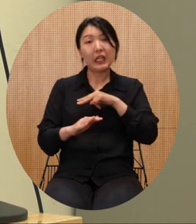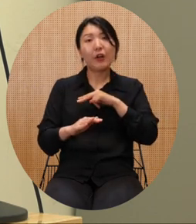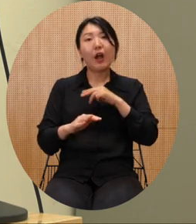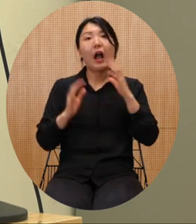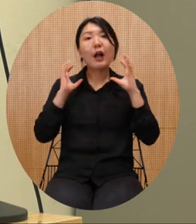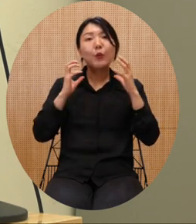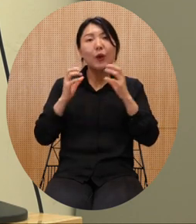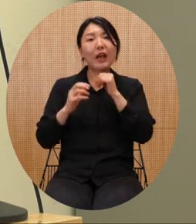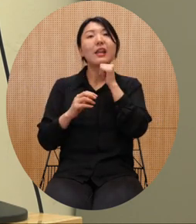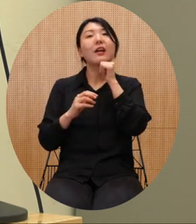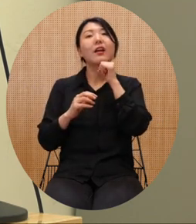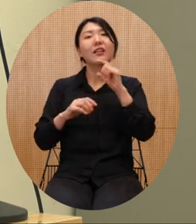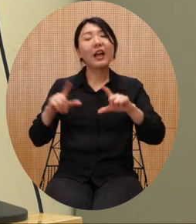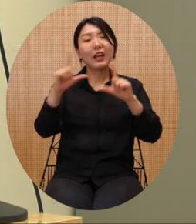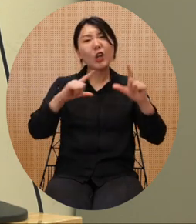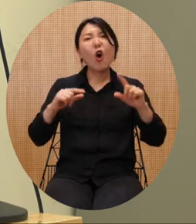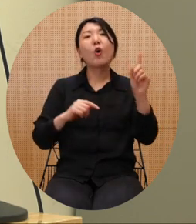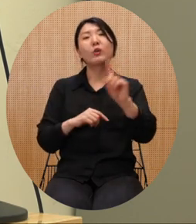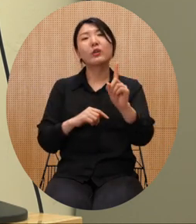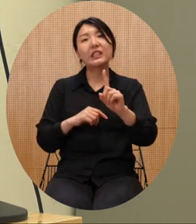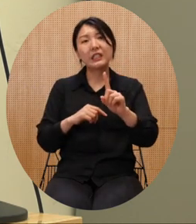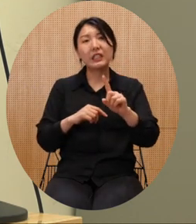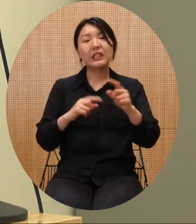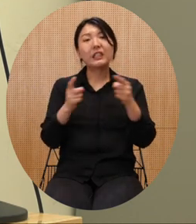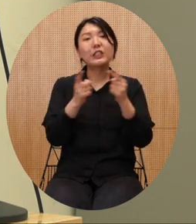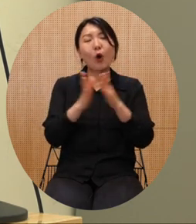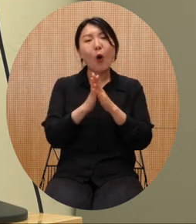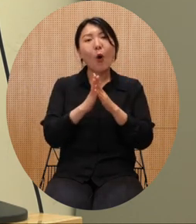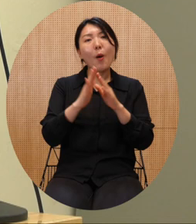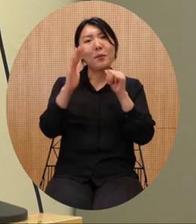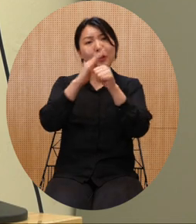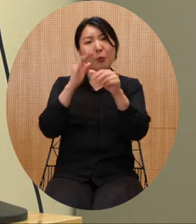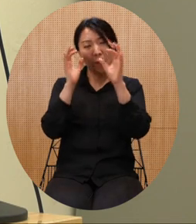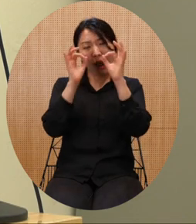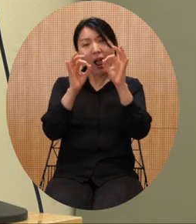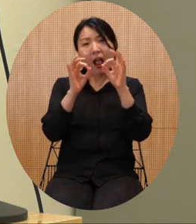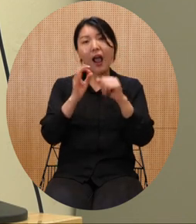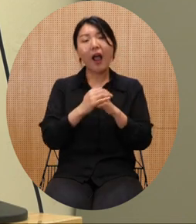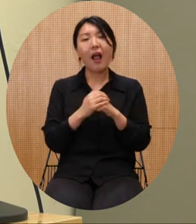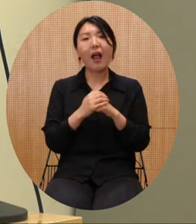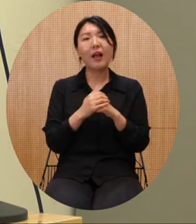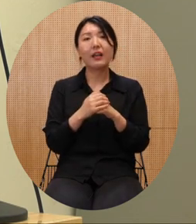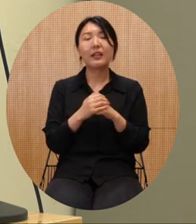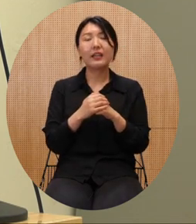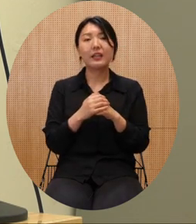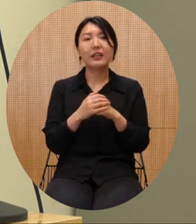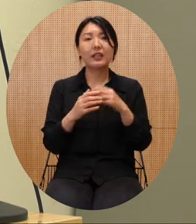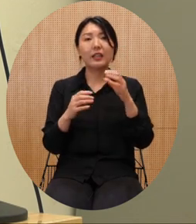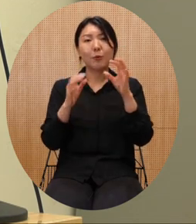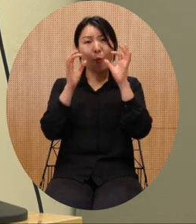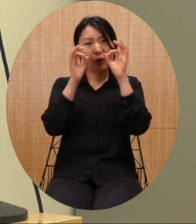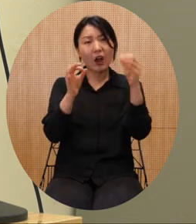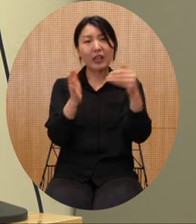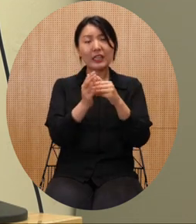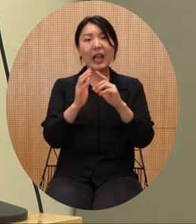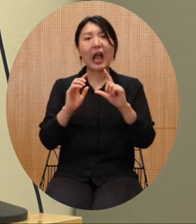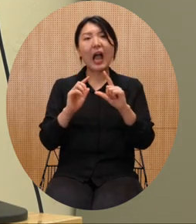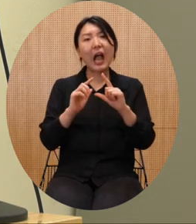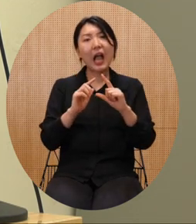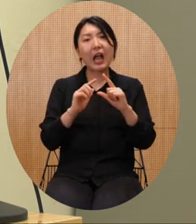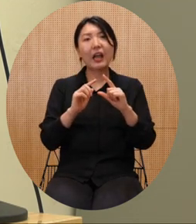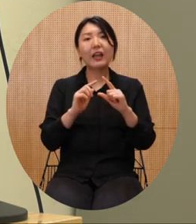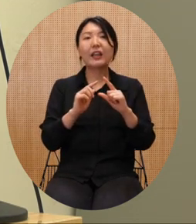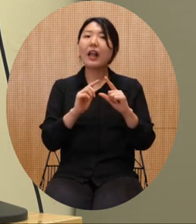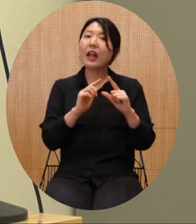아동이 빈곤한 상황에서 사는 게 어떤 것인지 직접 가서 보는 거죠. 이게 그냥 보는 게 아니고 경험하는 게